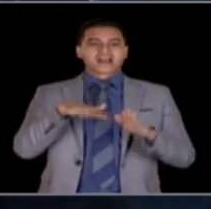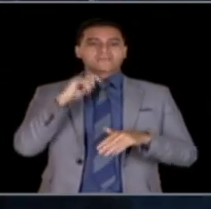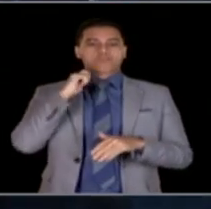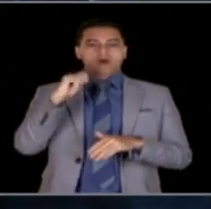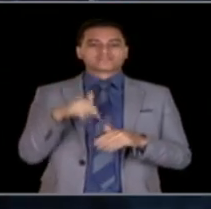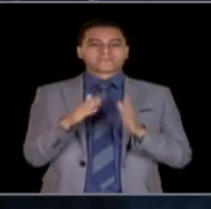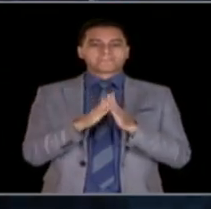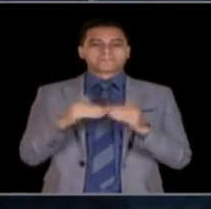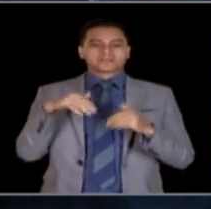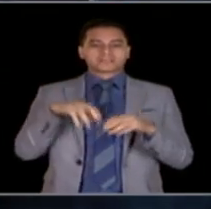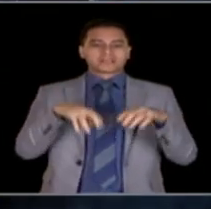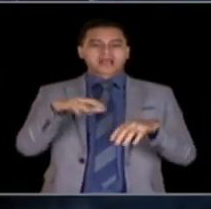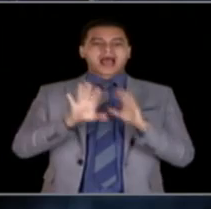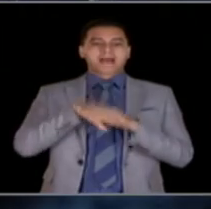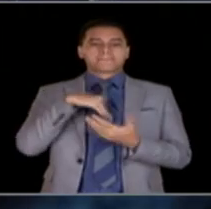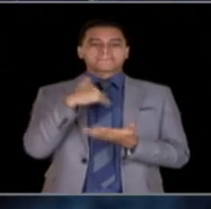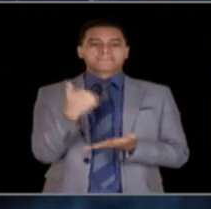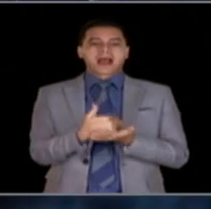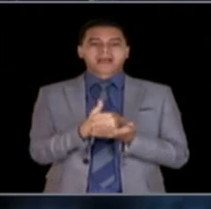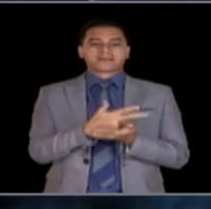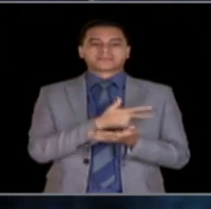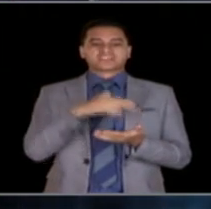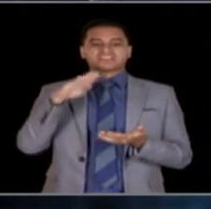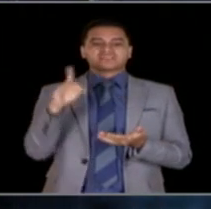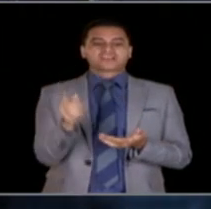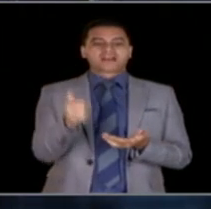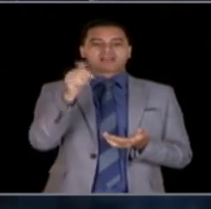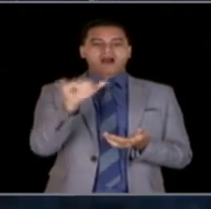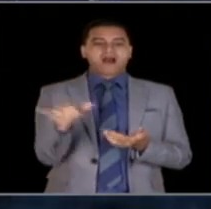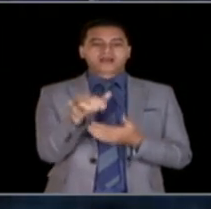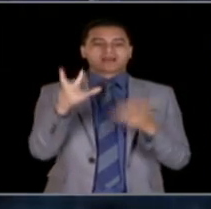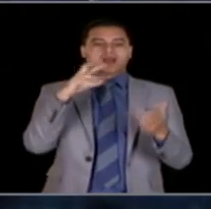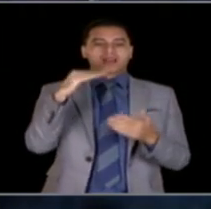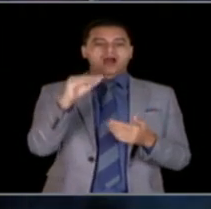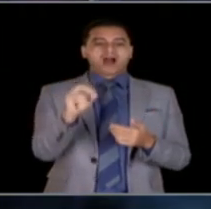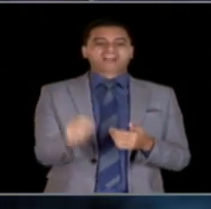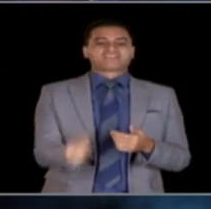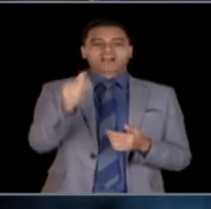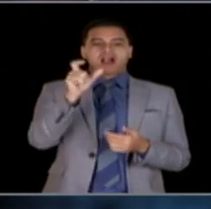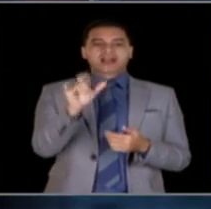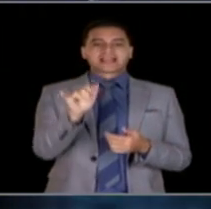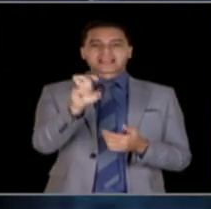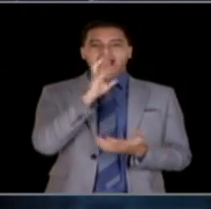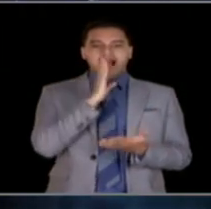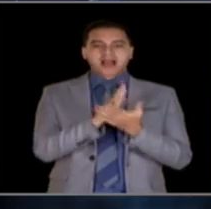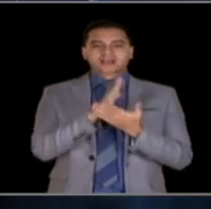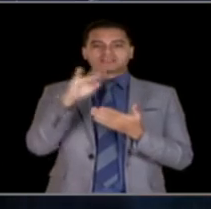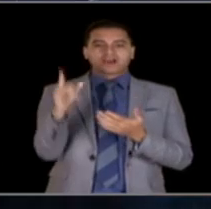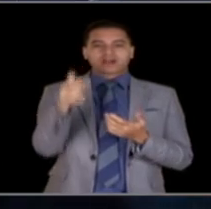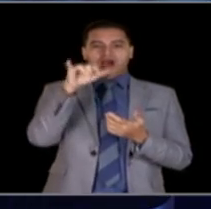في أي محافظة مصرية تم إنشاء محكمة سراي الحقانية؟